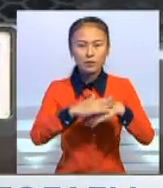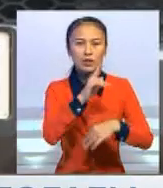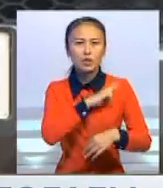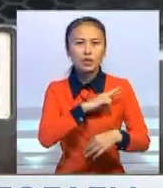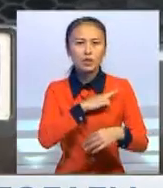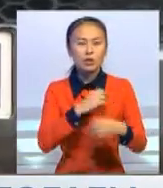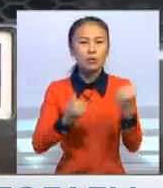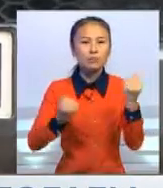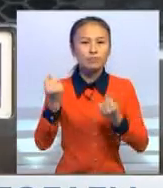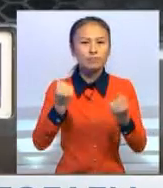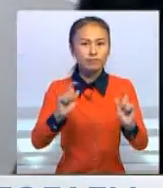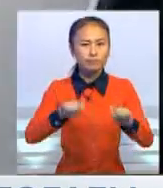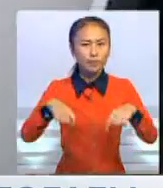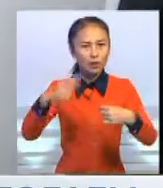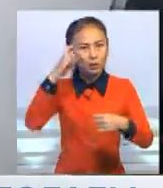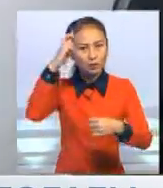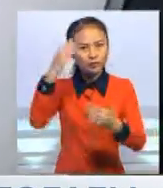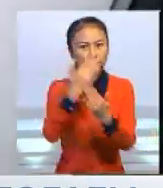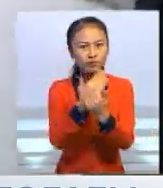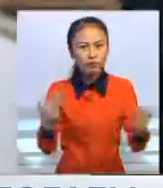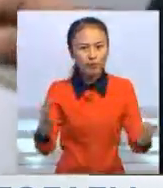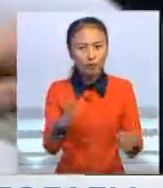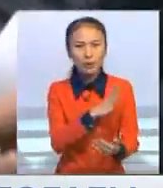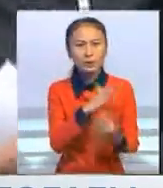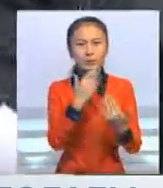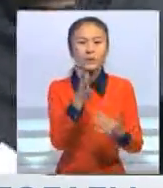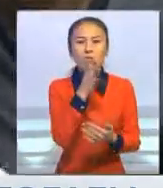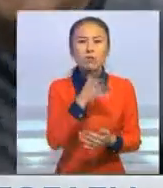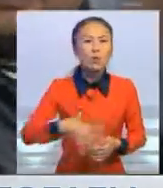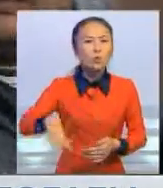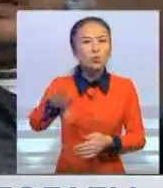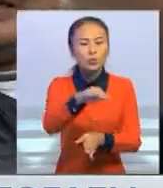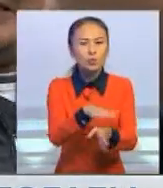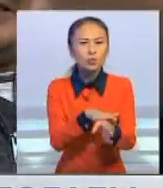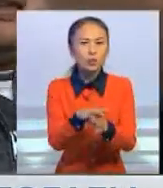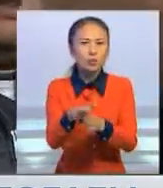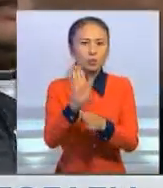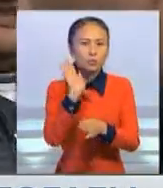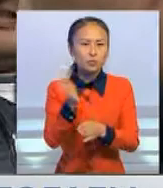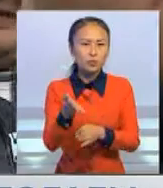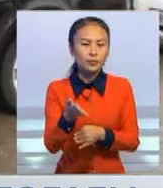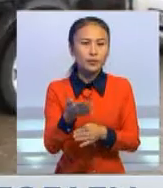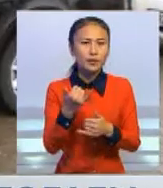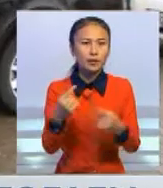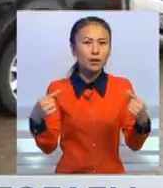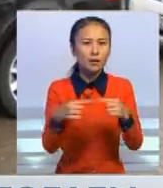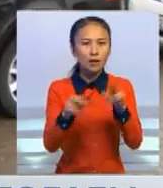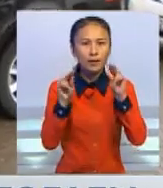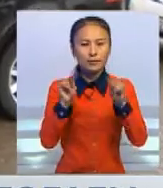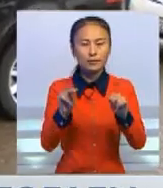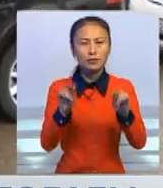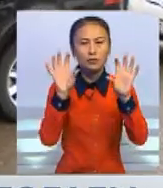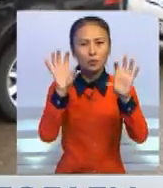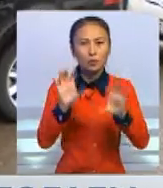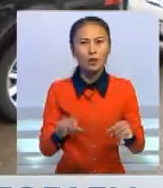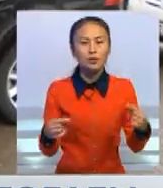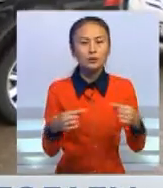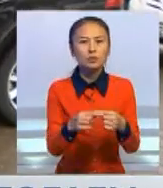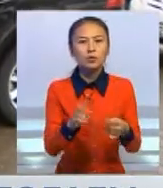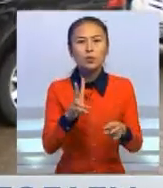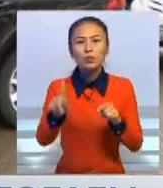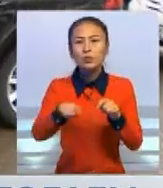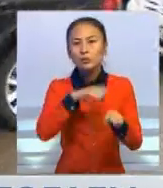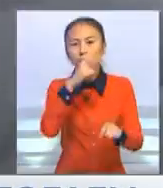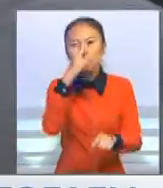жуық қызметтік жеңіл көлік бар екен. Алдағы күндері солардың бәріне тиісті белгі тағу жоспарланған. Енді әдеп кодексін